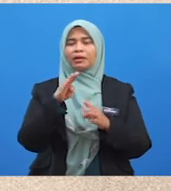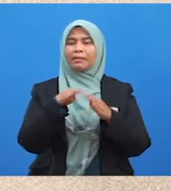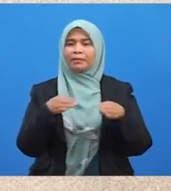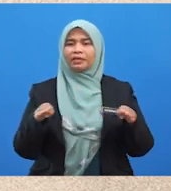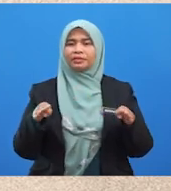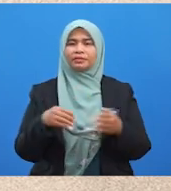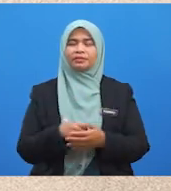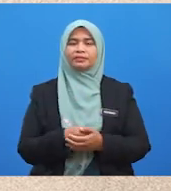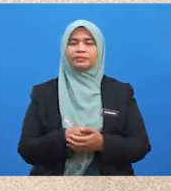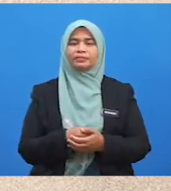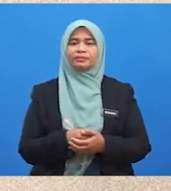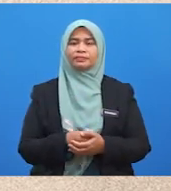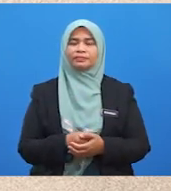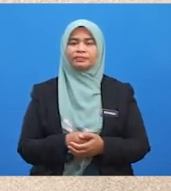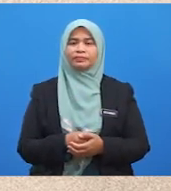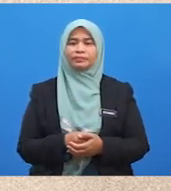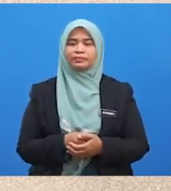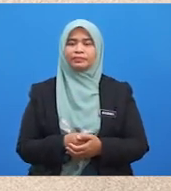bahasa.